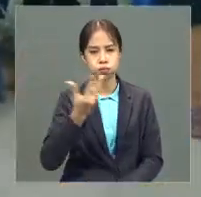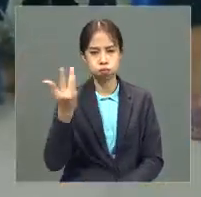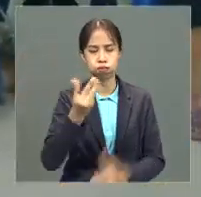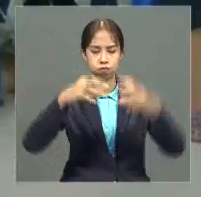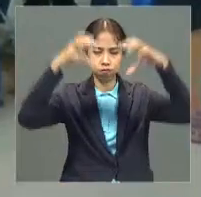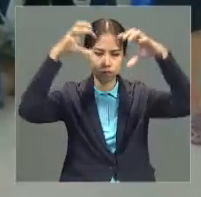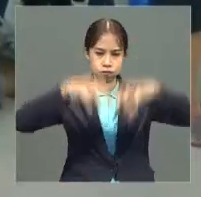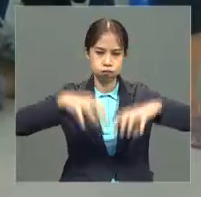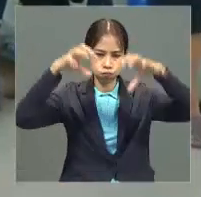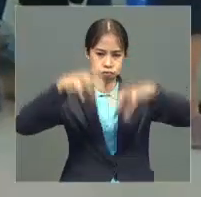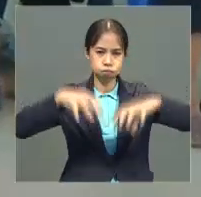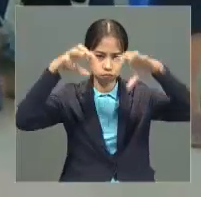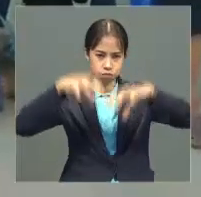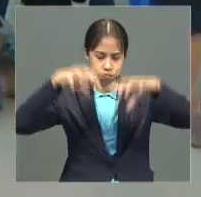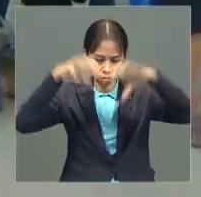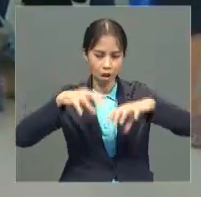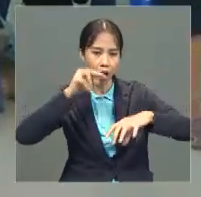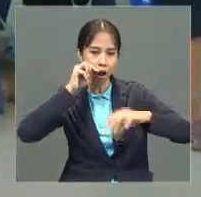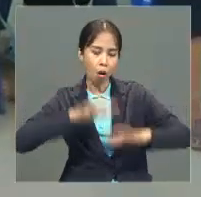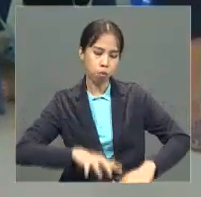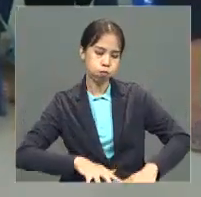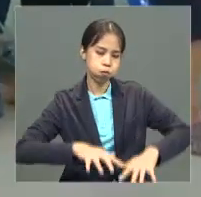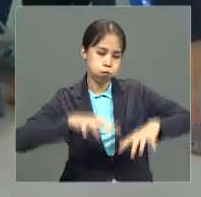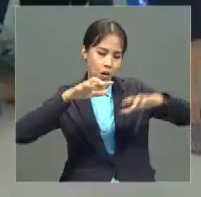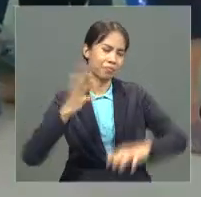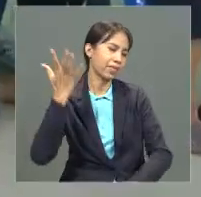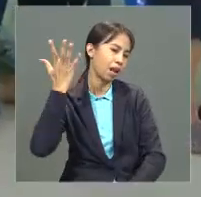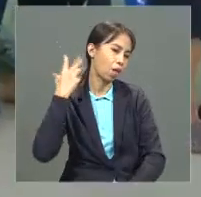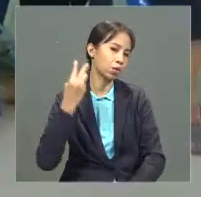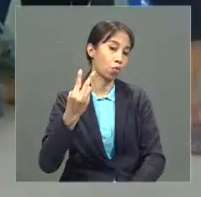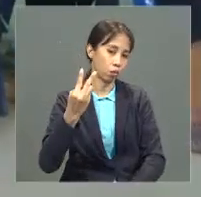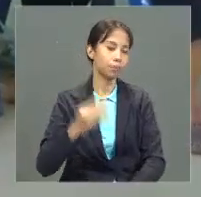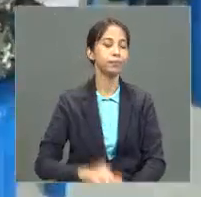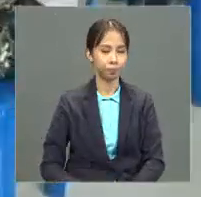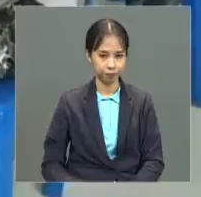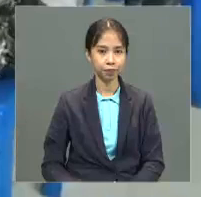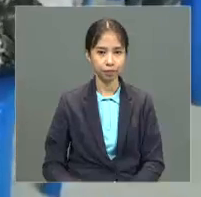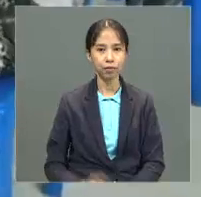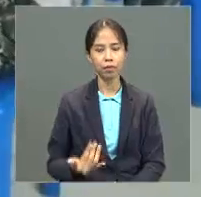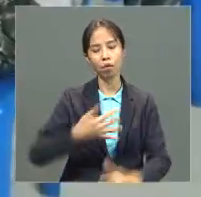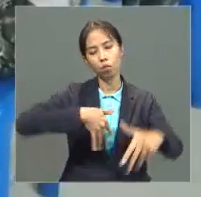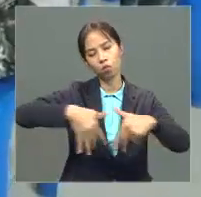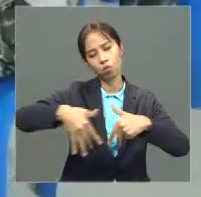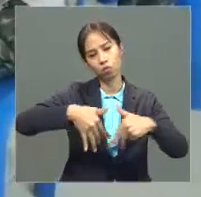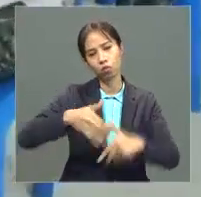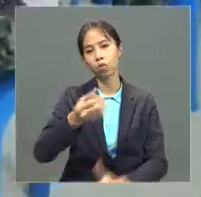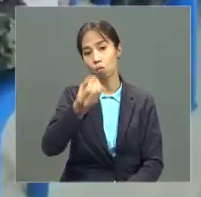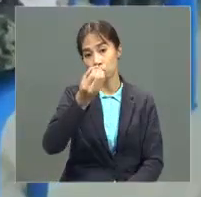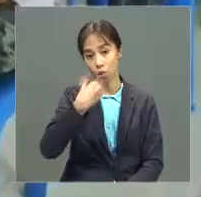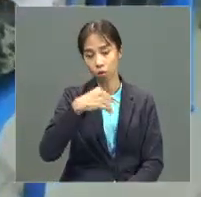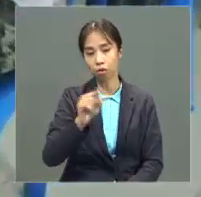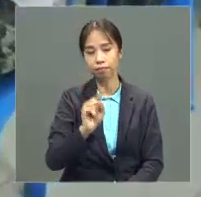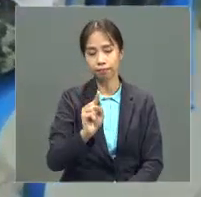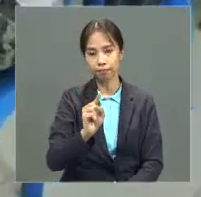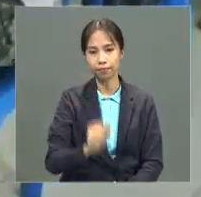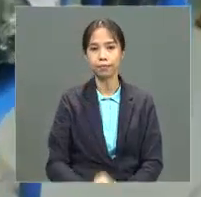หนักนะครับหลากเข้าท่วม2วันที่ผ่านมาโดยชาวบ้านที่เวียงป่าเป้านะครับก็บอกกับทีมข่าวว่